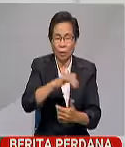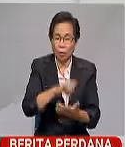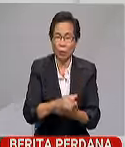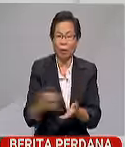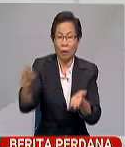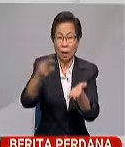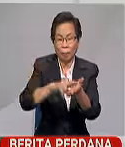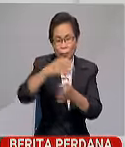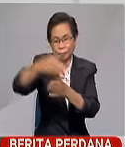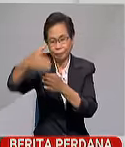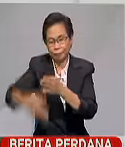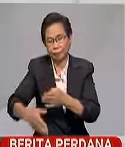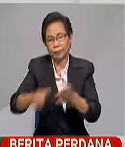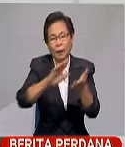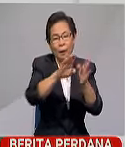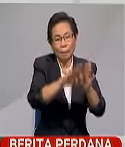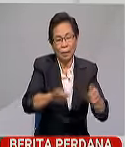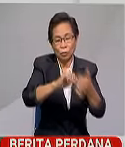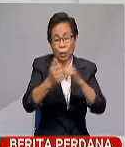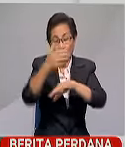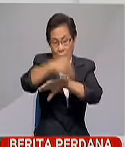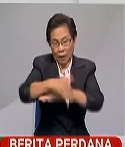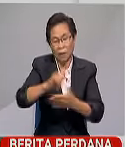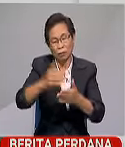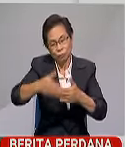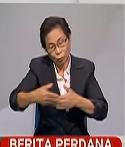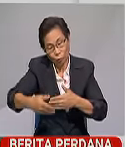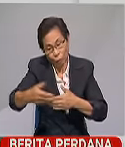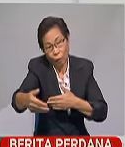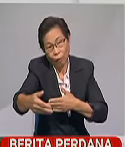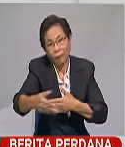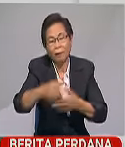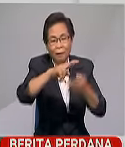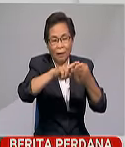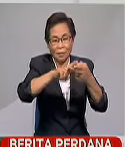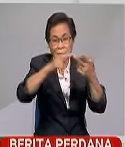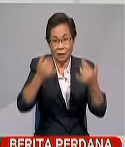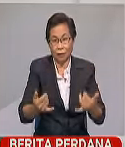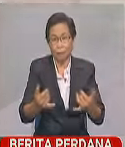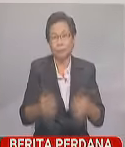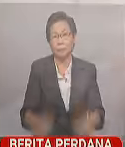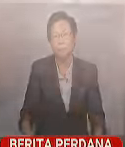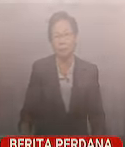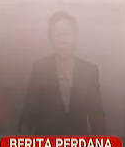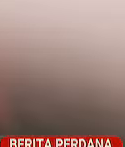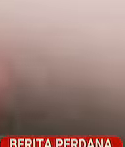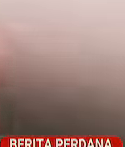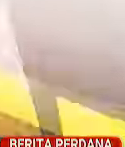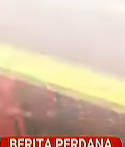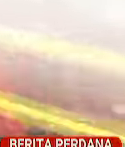Laporan itu tadi mengakhiri segmen sukan untuk malam ini. Seterusnya, kita ke segmen hashtag.